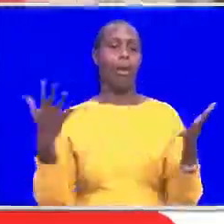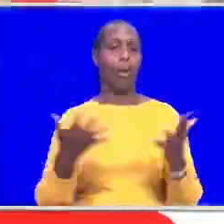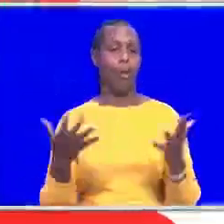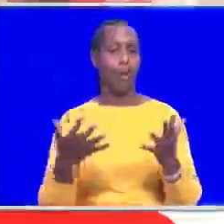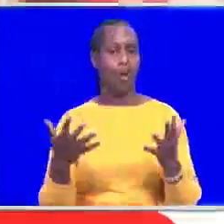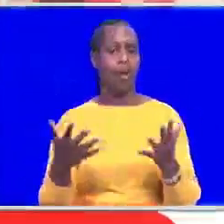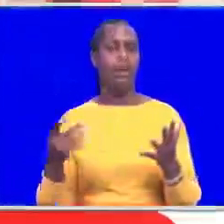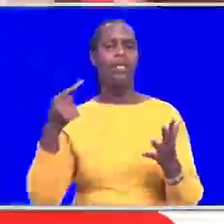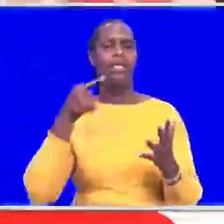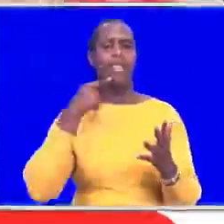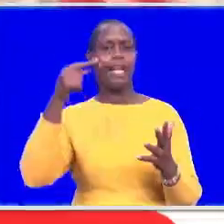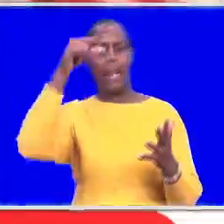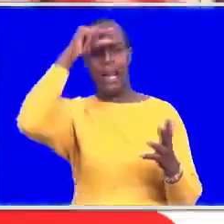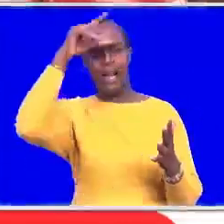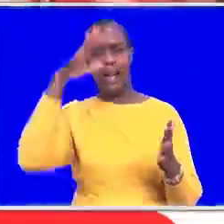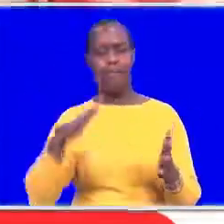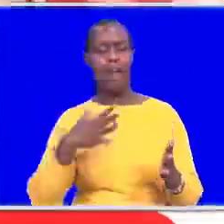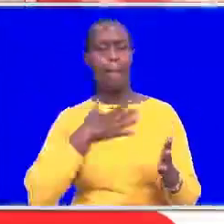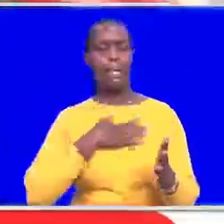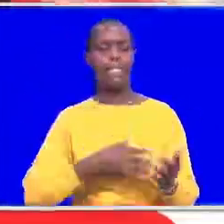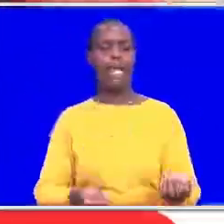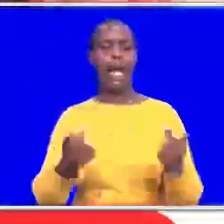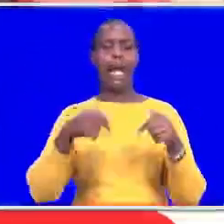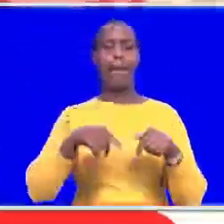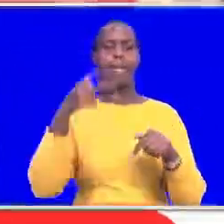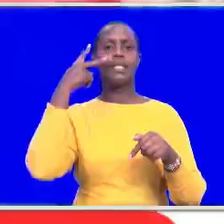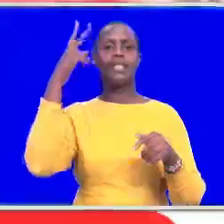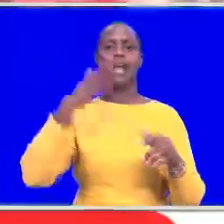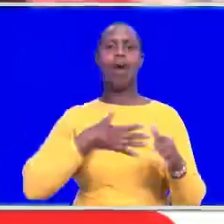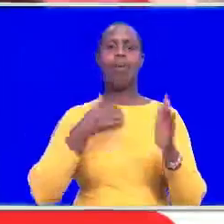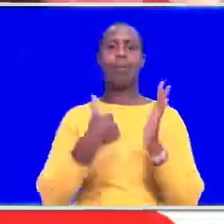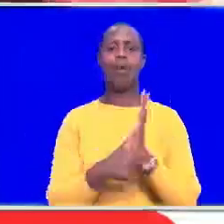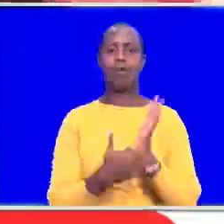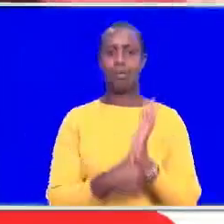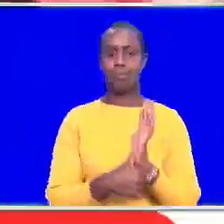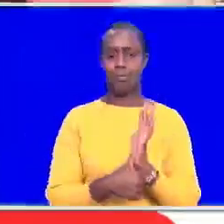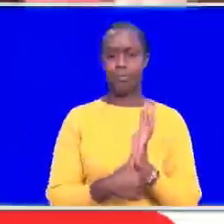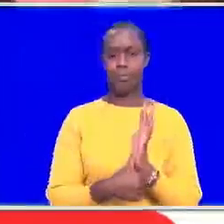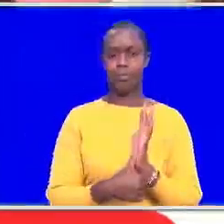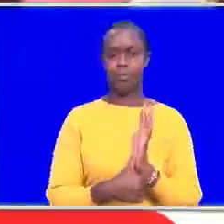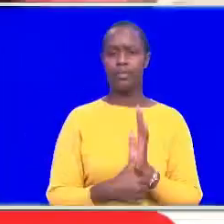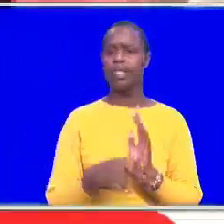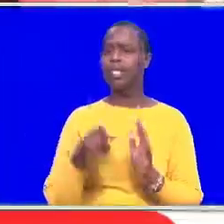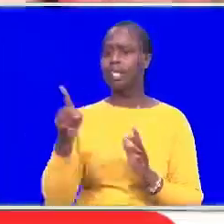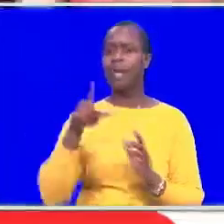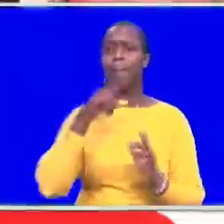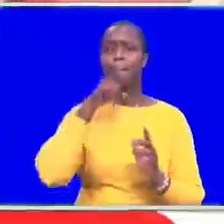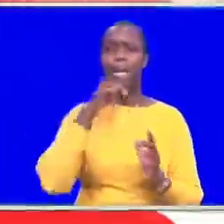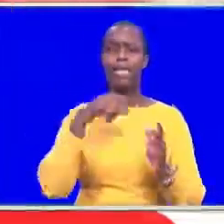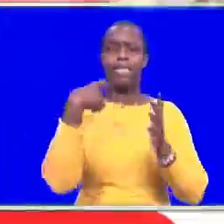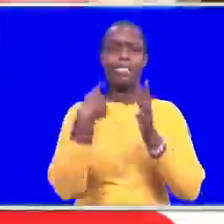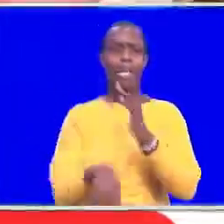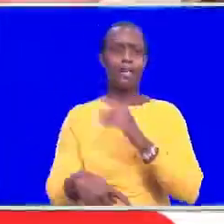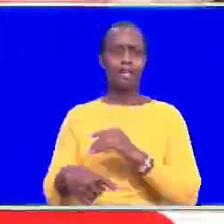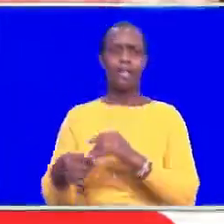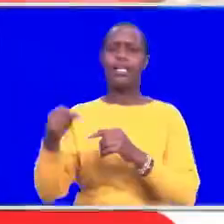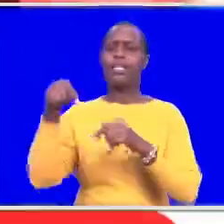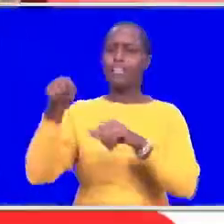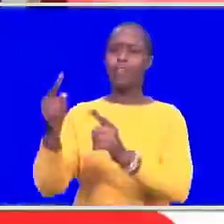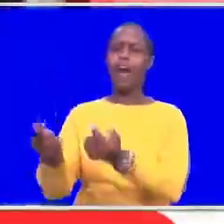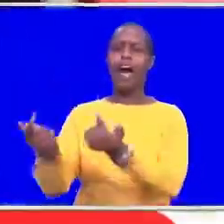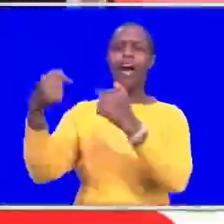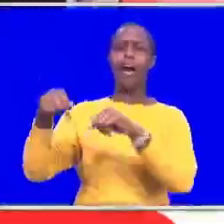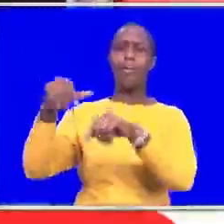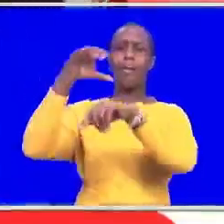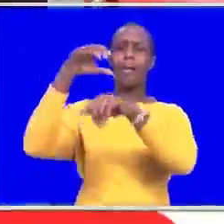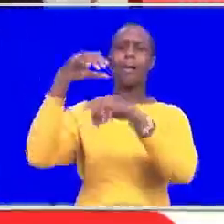wetu apite Mayanja kone shida nyoto wa Mayanja wanapitia. Tuko na huyo inspector anateza watu sana. Alikuja kutafuta pesa Mayanja. Sisi watu wa